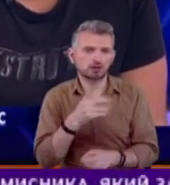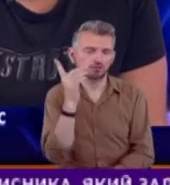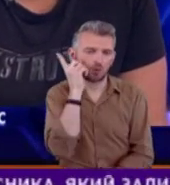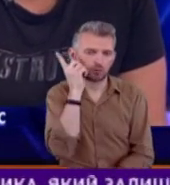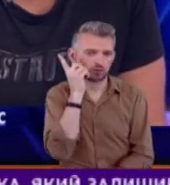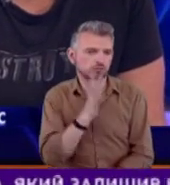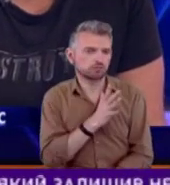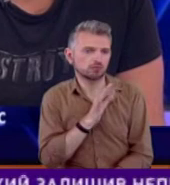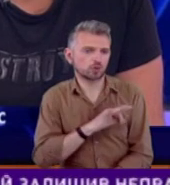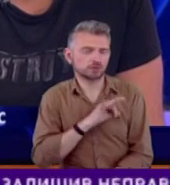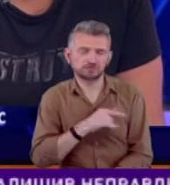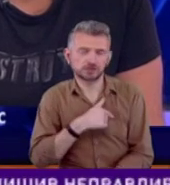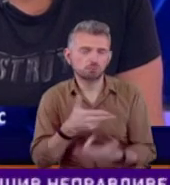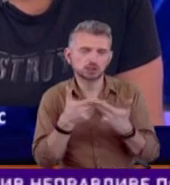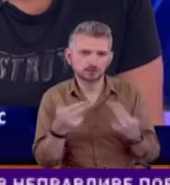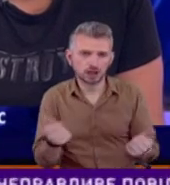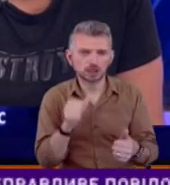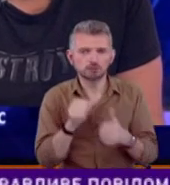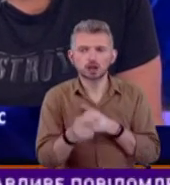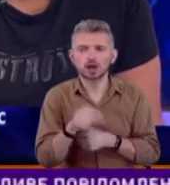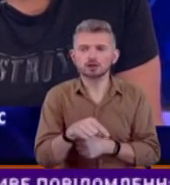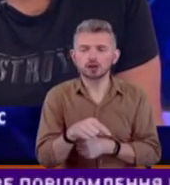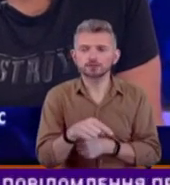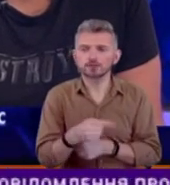телефону. Все, я это признал, и именно это...